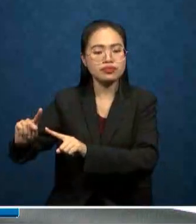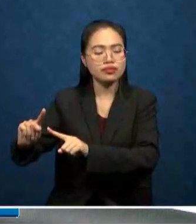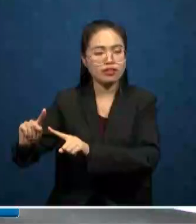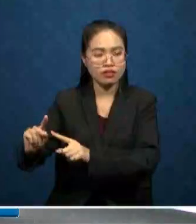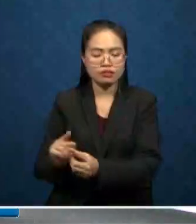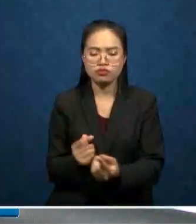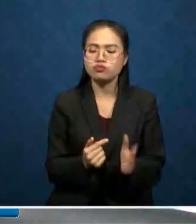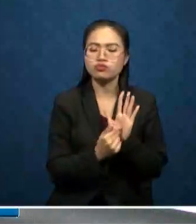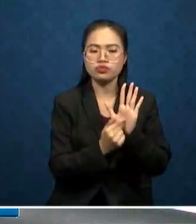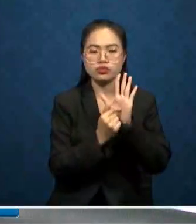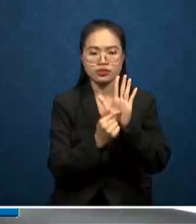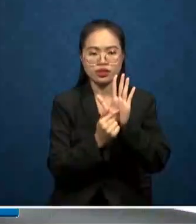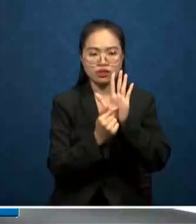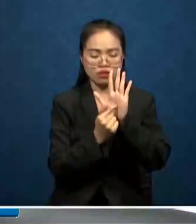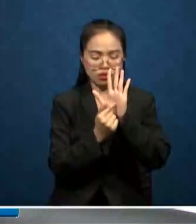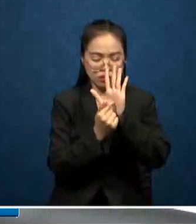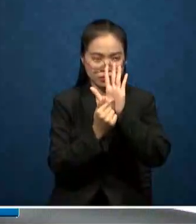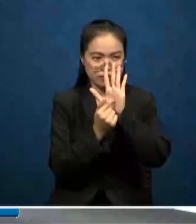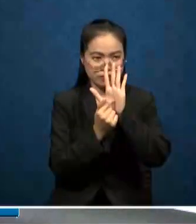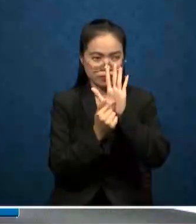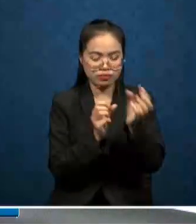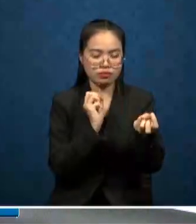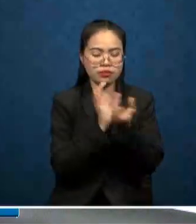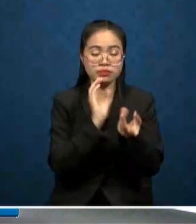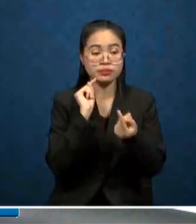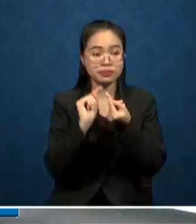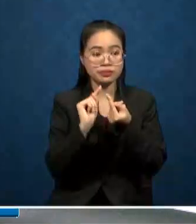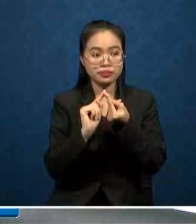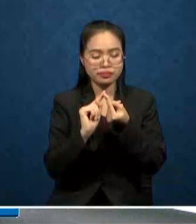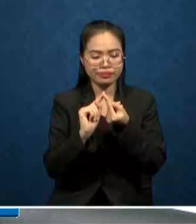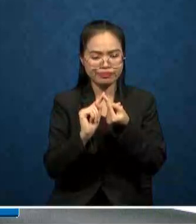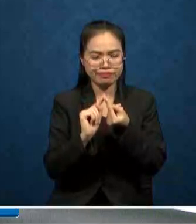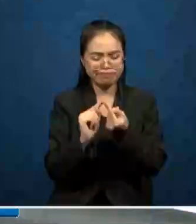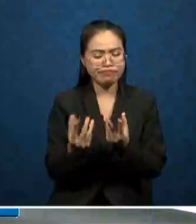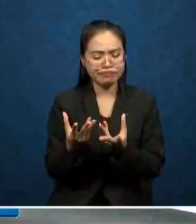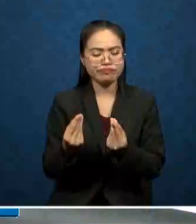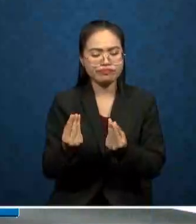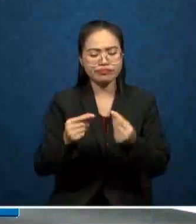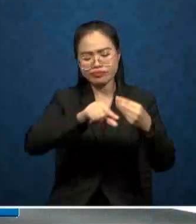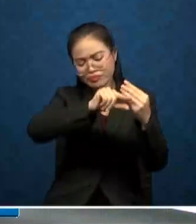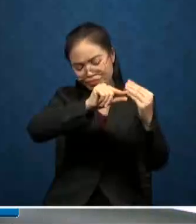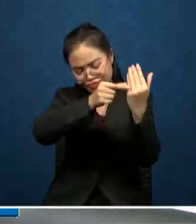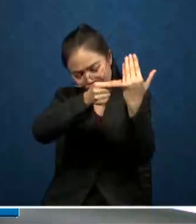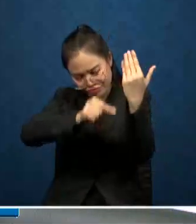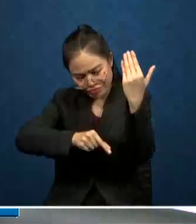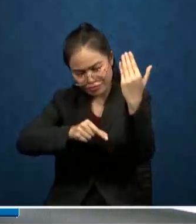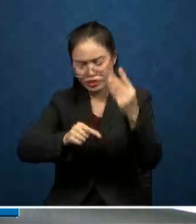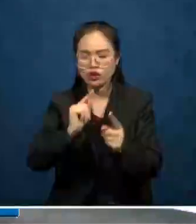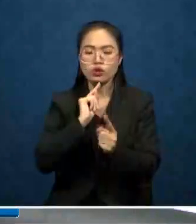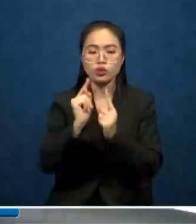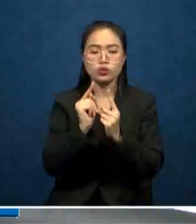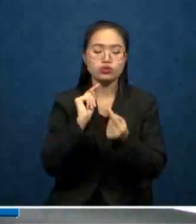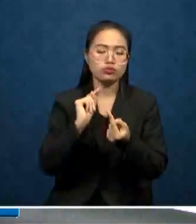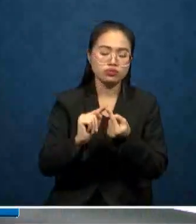ขึ้นในเรื่องของที่จะเกิดขึ้นใหม่ก็ดีในเรื่องของการข้ามพรมแดนการสร้างความสัมพันธ์อันดีระหว่างประชา